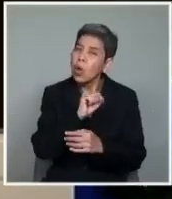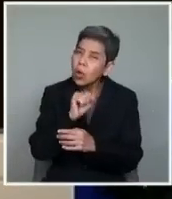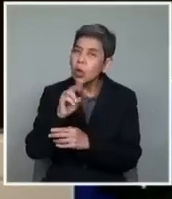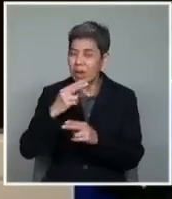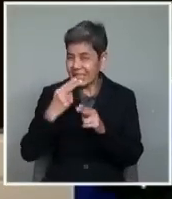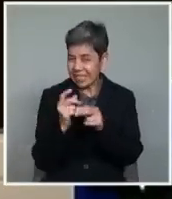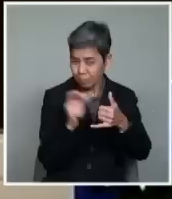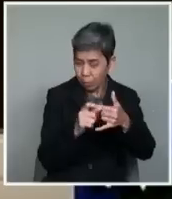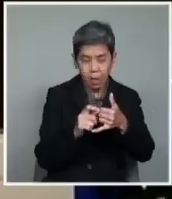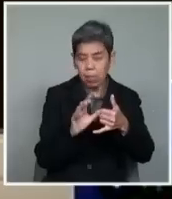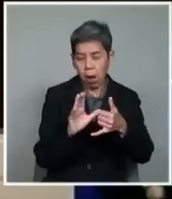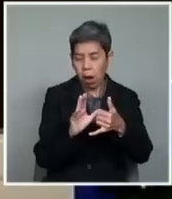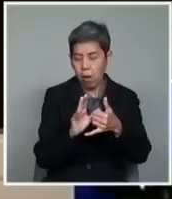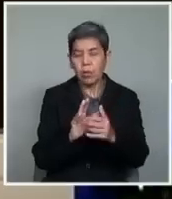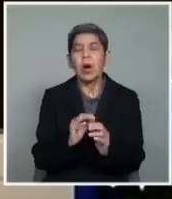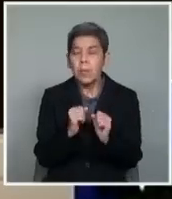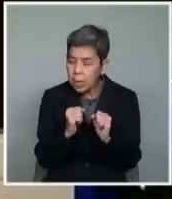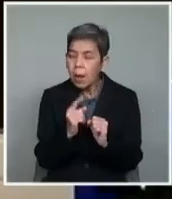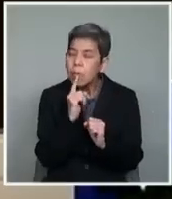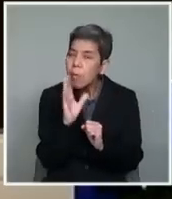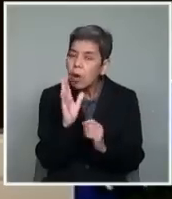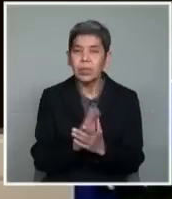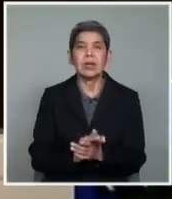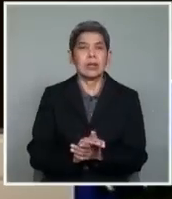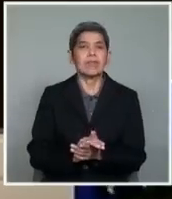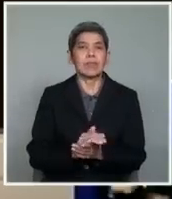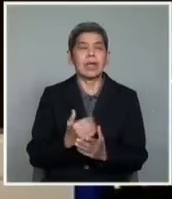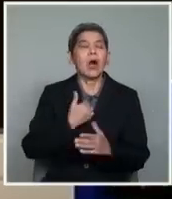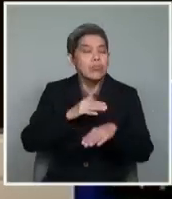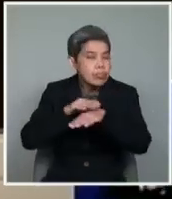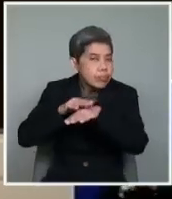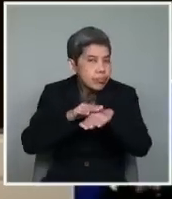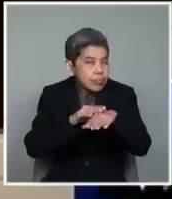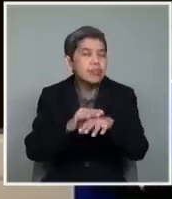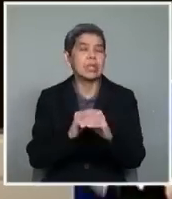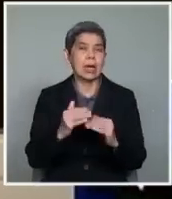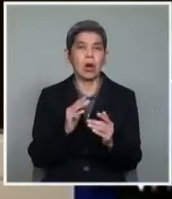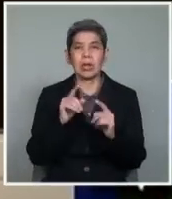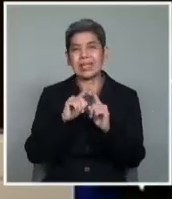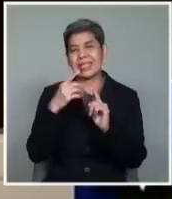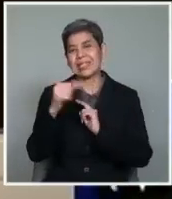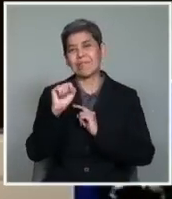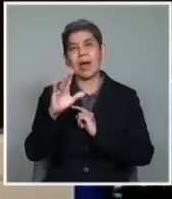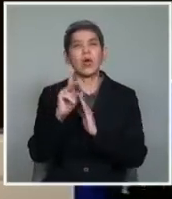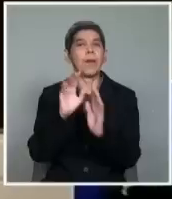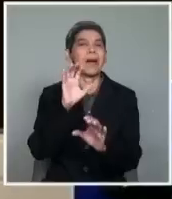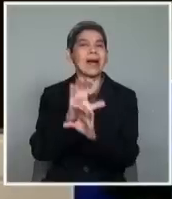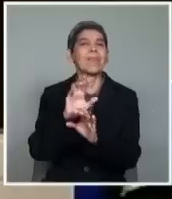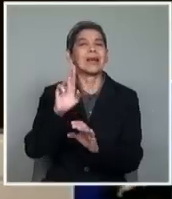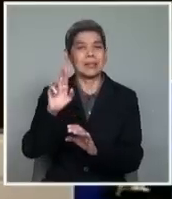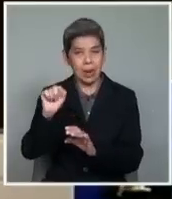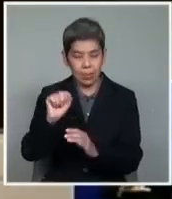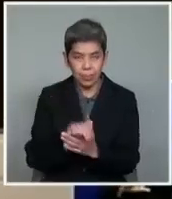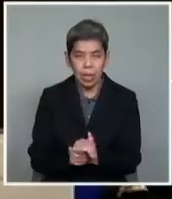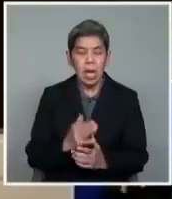รือบุคคลใดโดยไม่จำเป็นอันนี้เป็นข้อ45ในข้อบังคับรัฐสภานะครับ